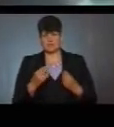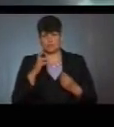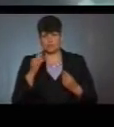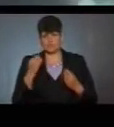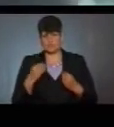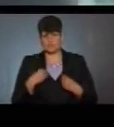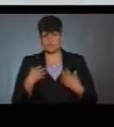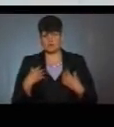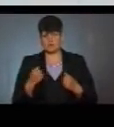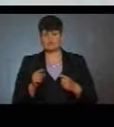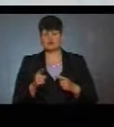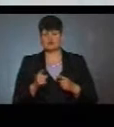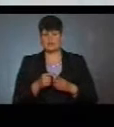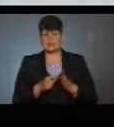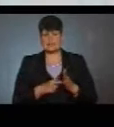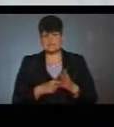би не поділитися з лишнім?